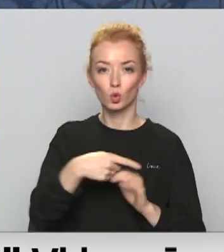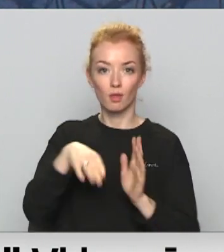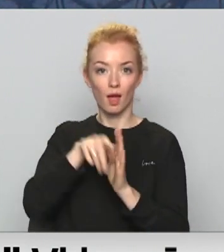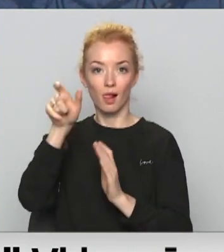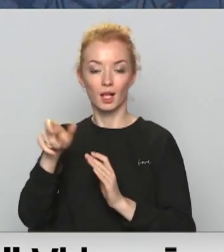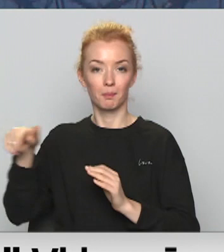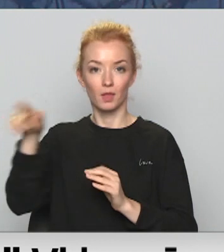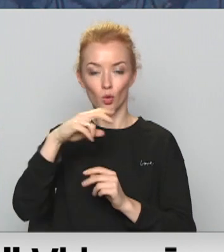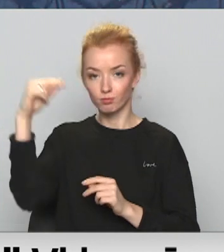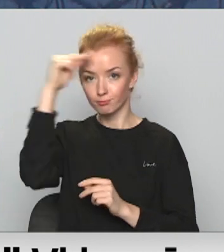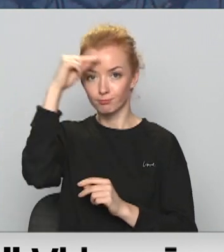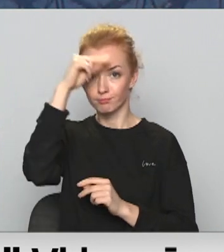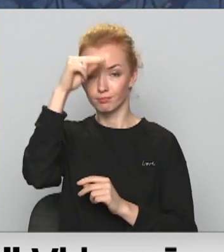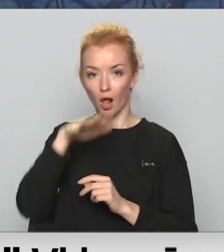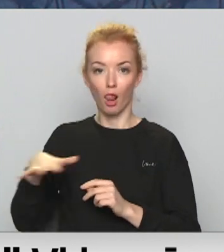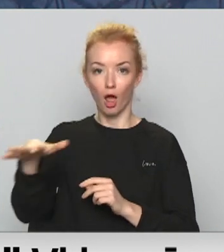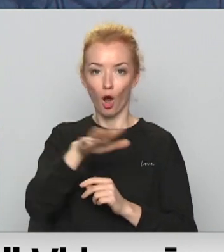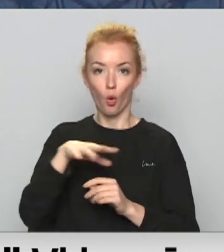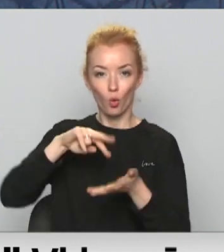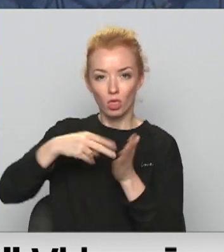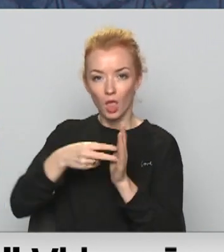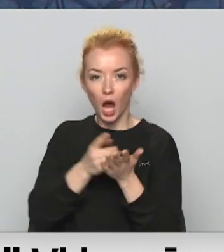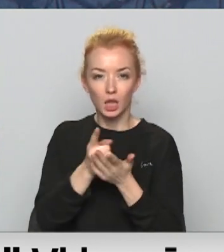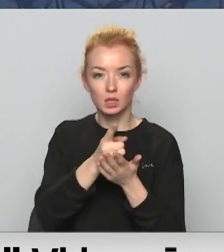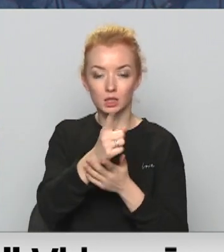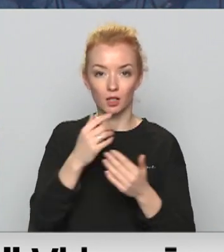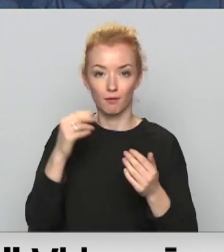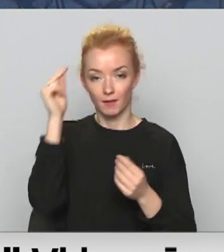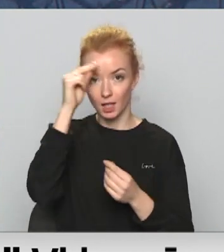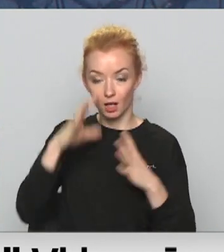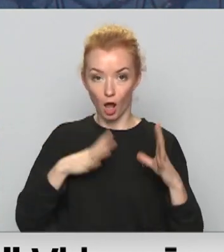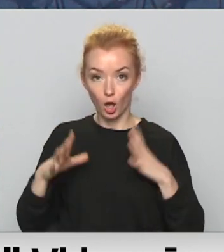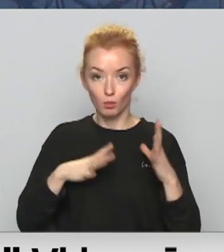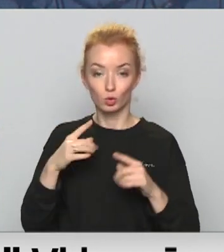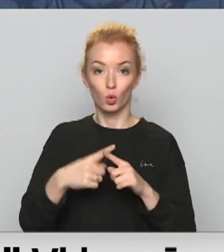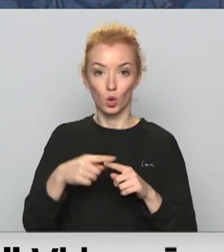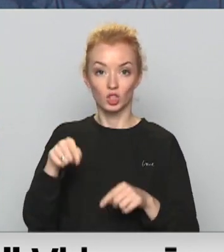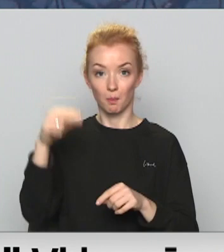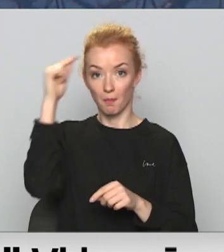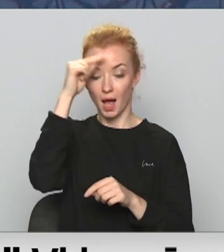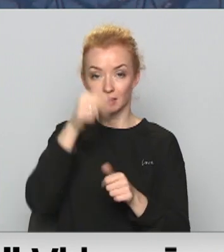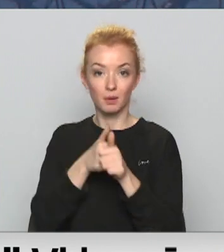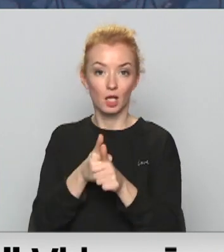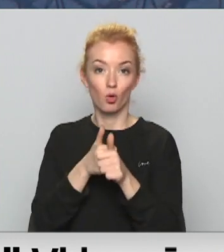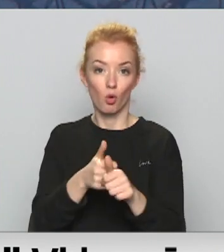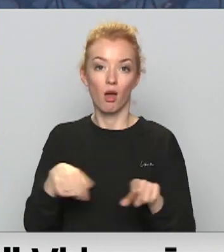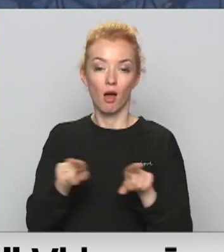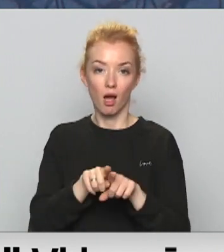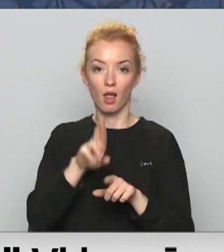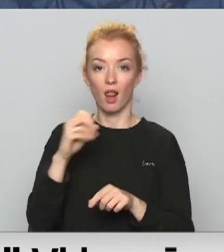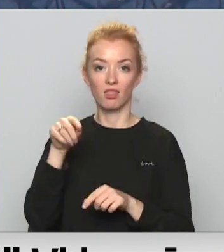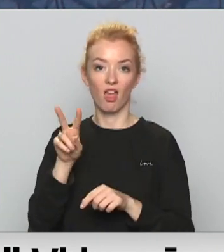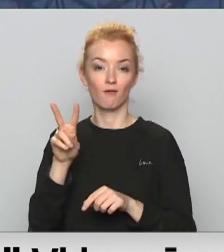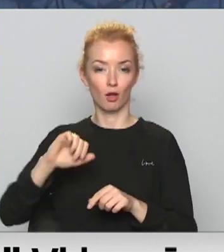nedēļas nogalē trenēja lauku taktiskos vingrinājumus. Nacionālo bruņoto spēku militārajām mācībām līdzi sekoja arī RTV